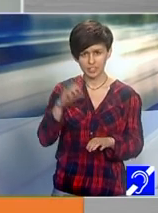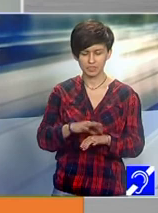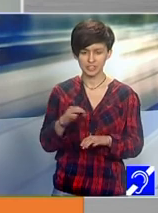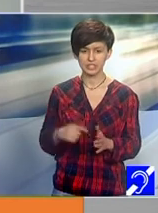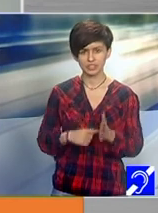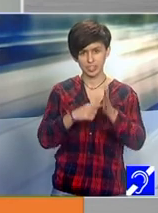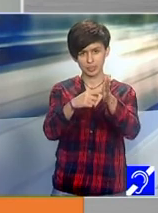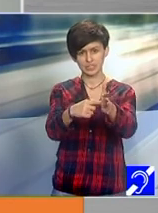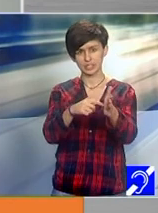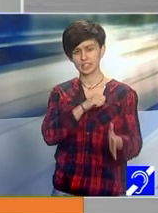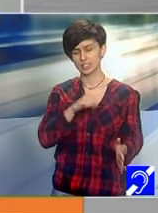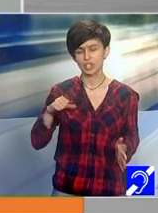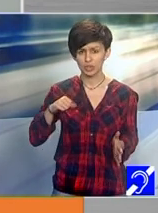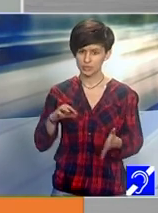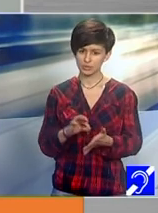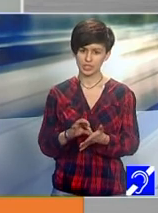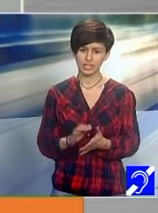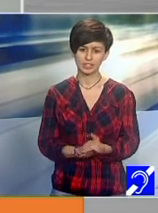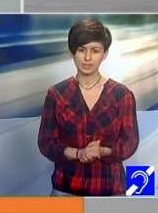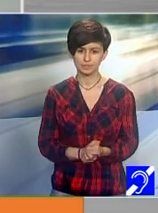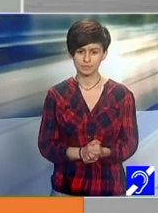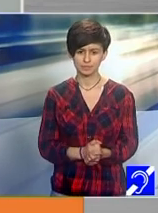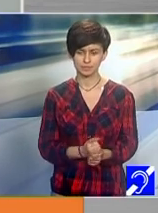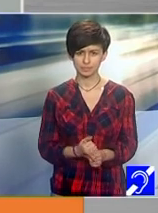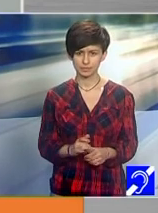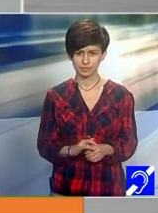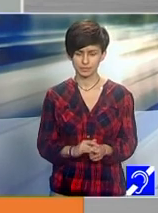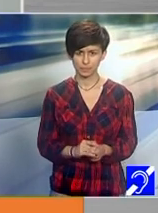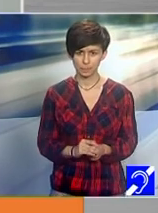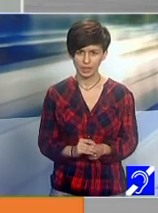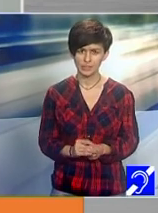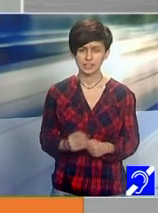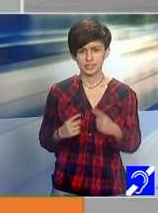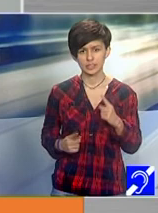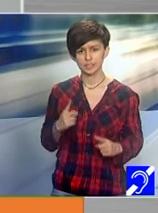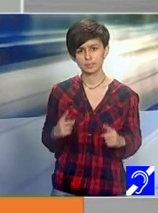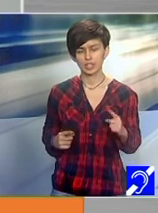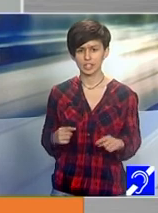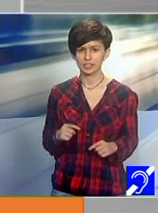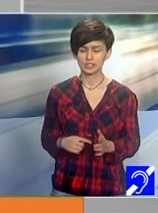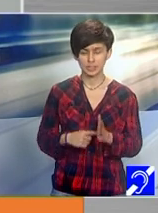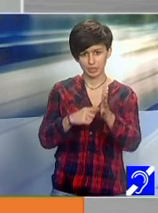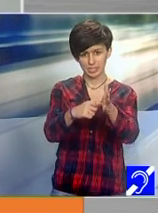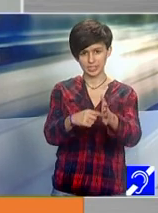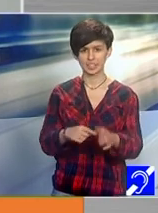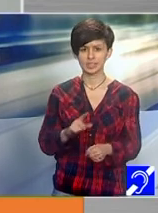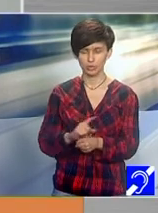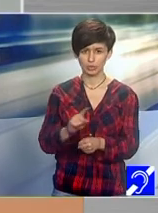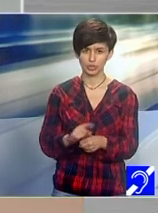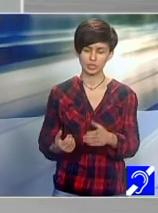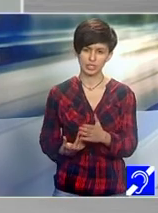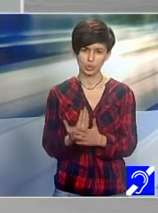poate să facă, să zicem, un circuit, atâta vreme cât prezintă elemente de noutate. Pentru că la invenții, după